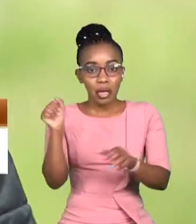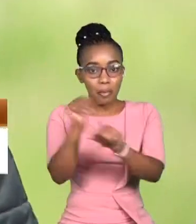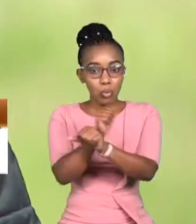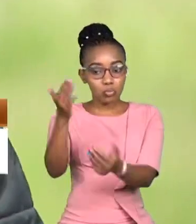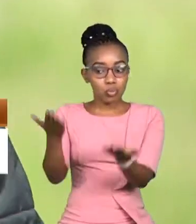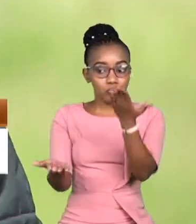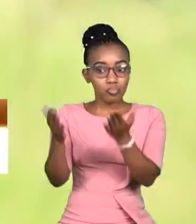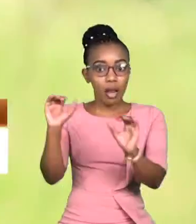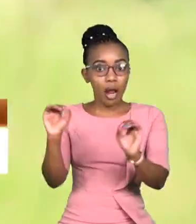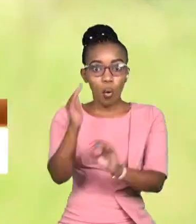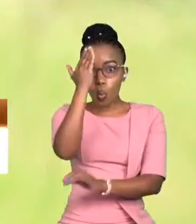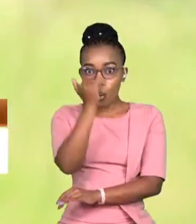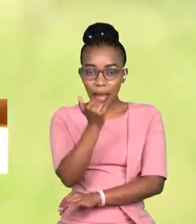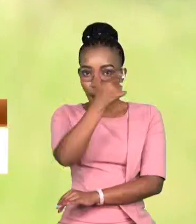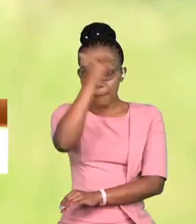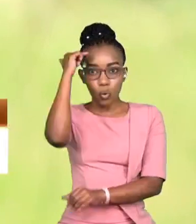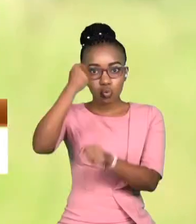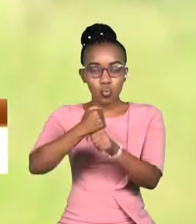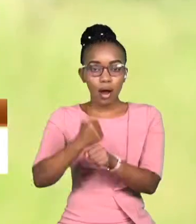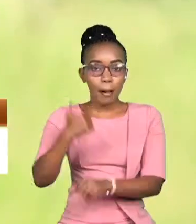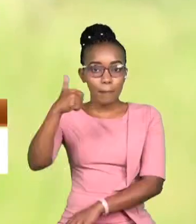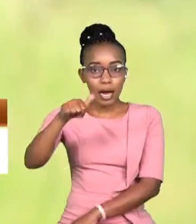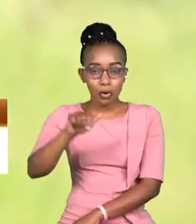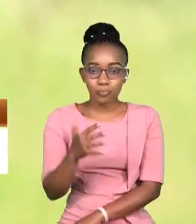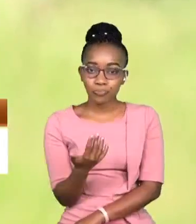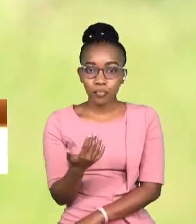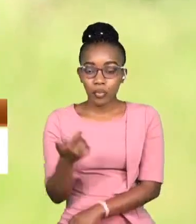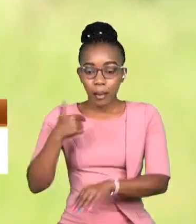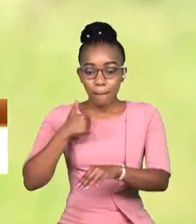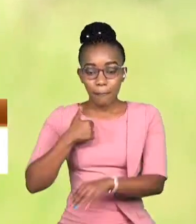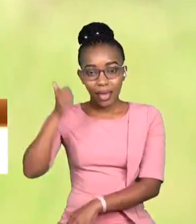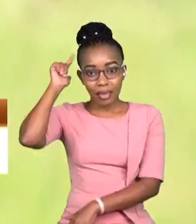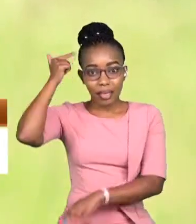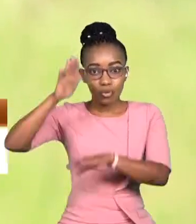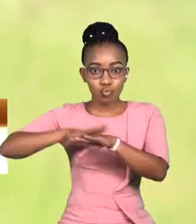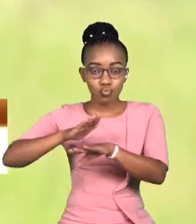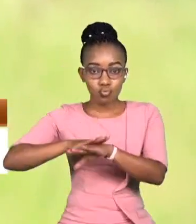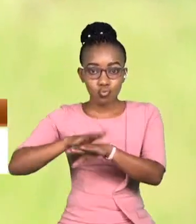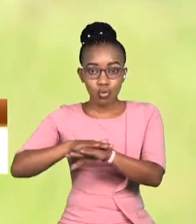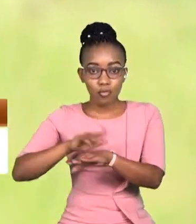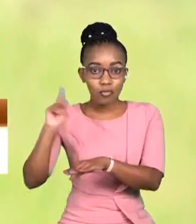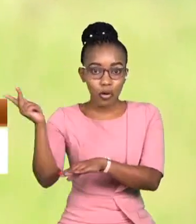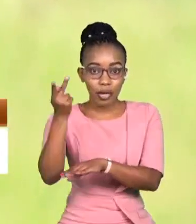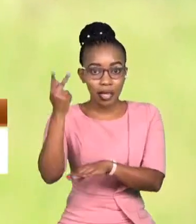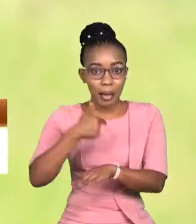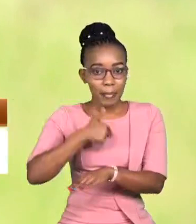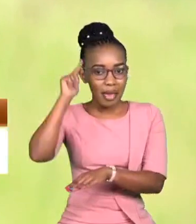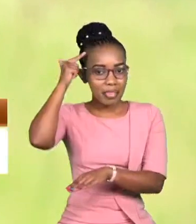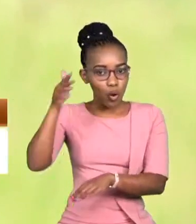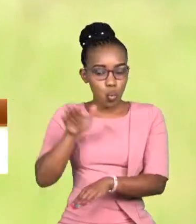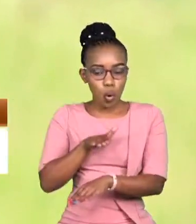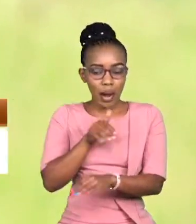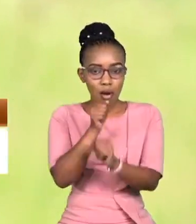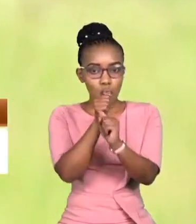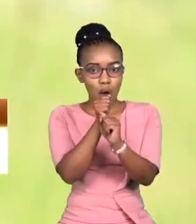juu tayari hajafanya kazi. I think it's a good move as a republic, and I think she can deliver compared to